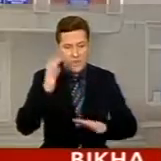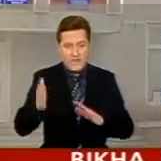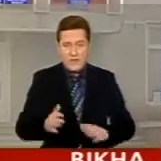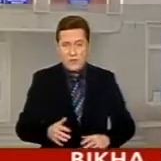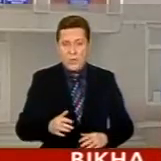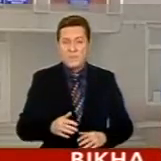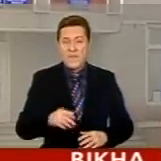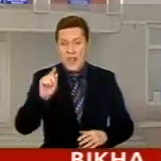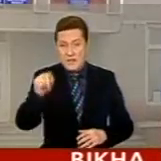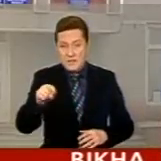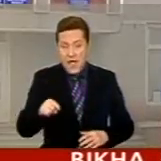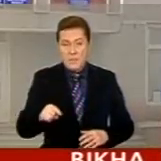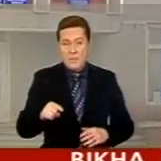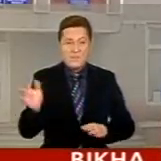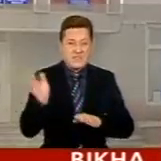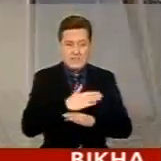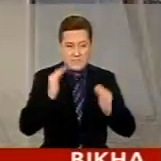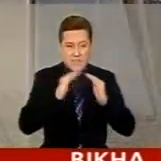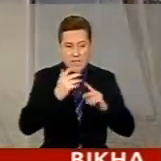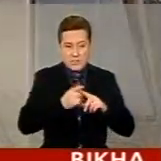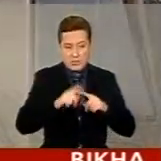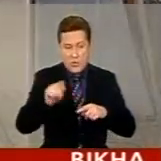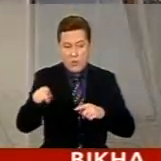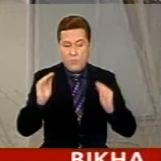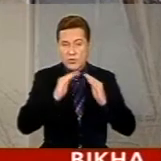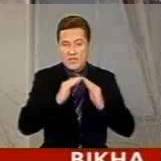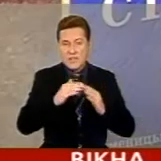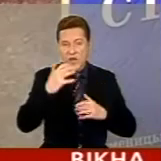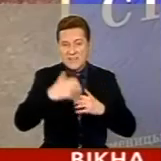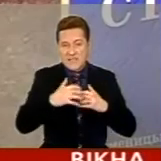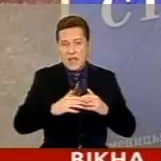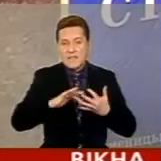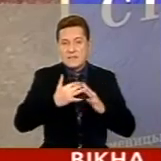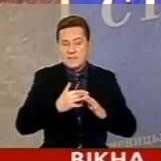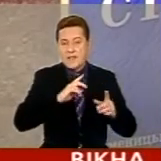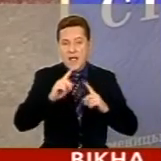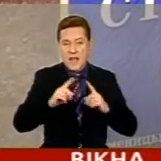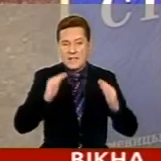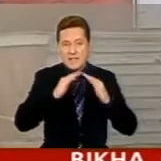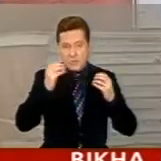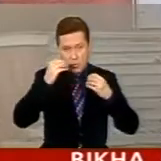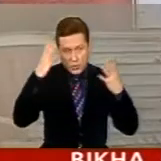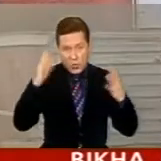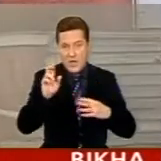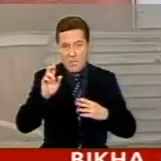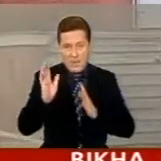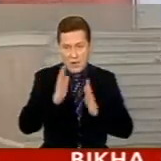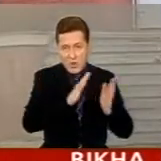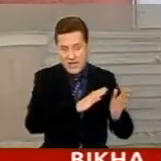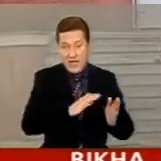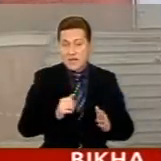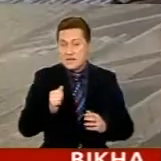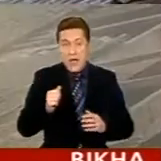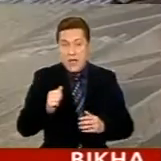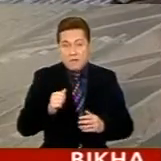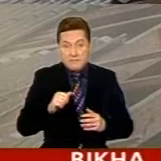Тисманицькому районі вітер зніс дах і ось із цього будинку. Всередині знаходиться сільська рада, дім культури та бібліотека. Буквально за лічені хвилини